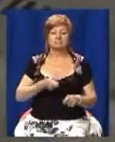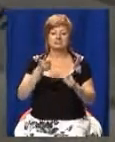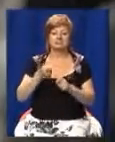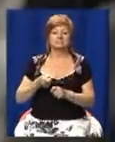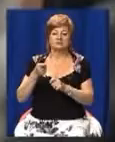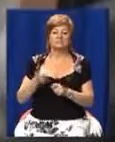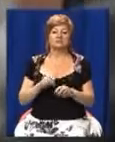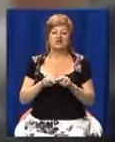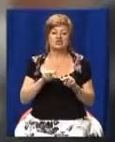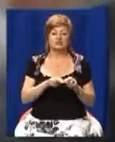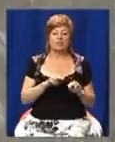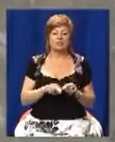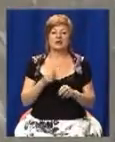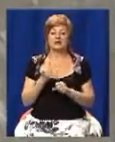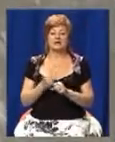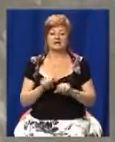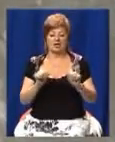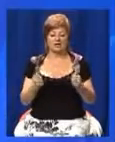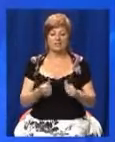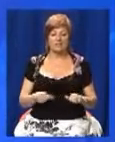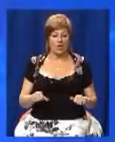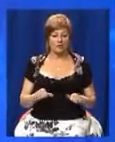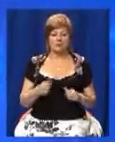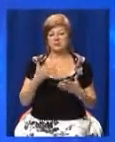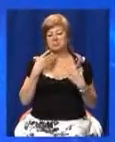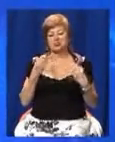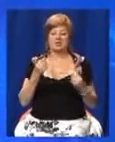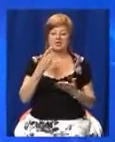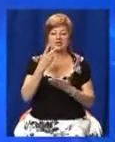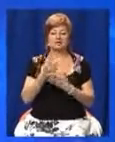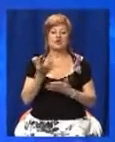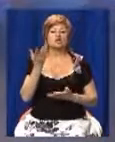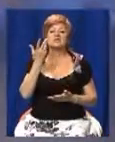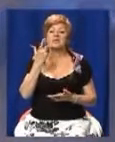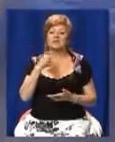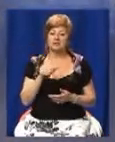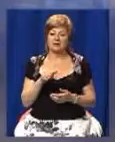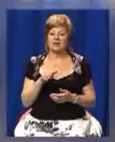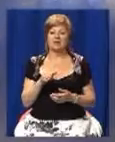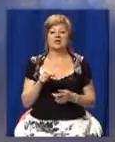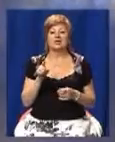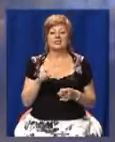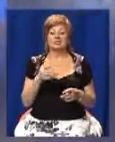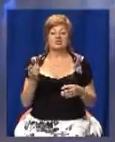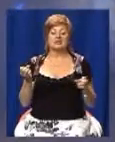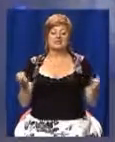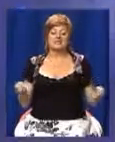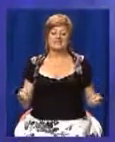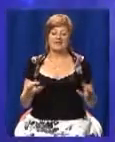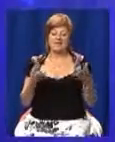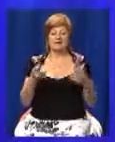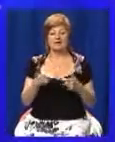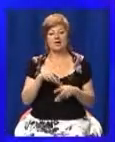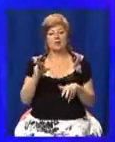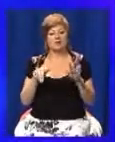прискорити процес створення незвичайних арт-об'єктів. Дуже гарно виглядають кольорові скульптури. Для цього їх підсвічують або